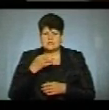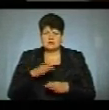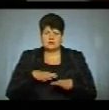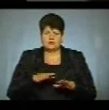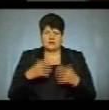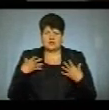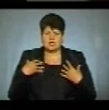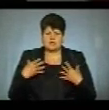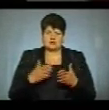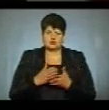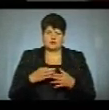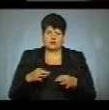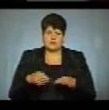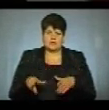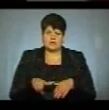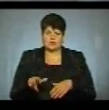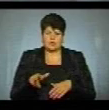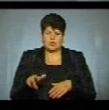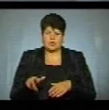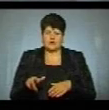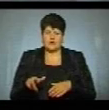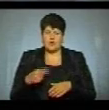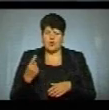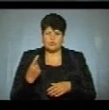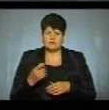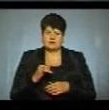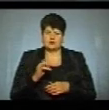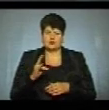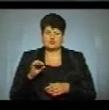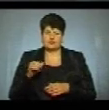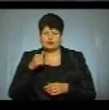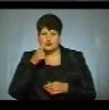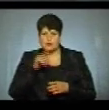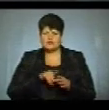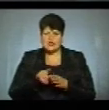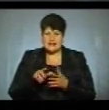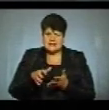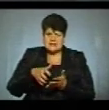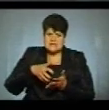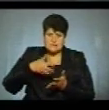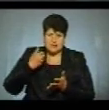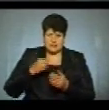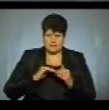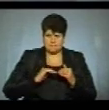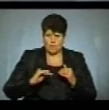служби автомобільних доріг області Іван Костюк. Вчора розпочали фрезерування дорожнього покриття. Після